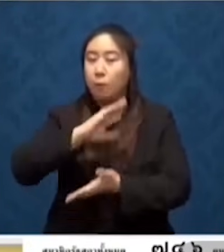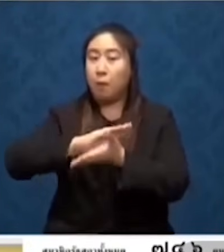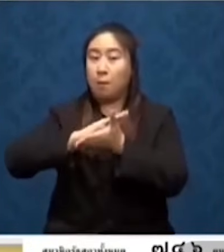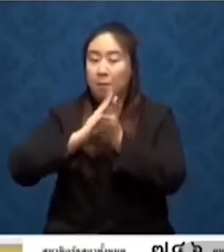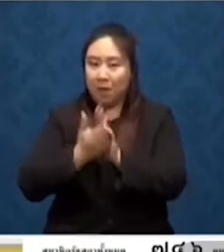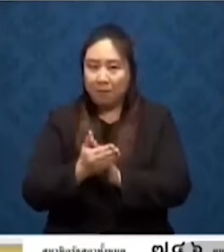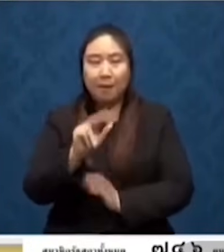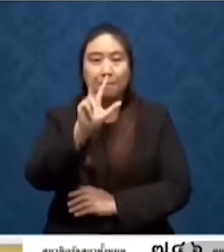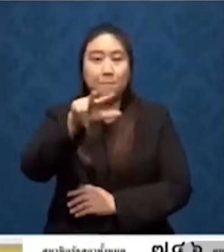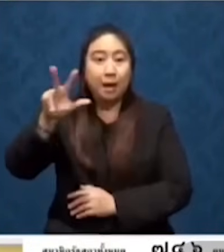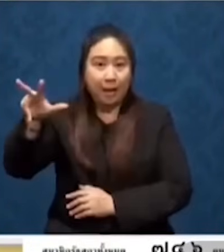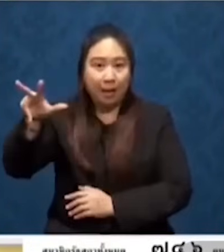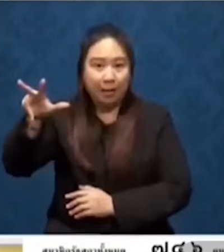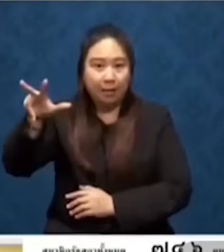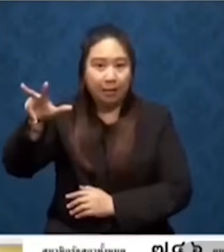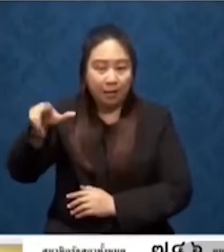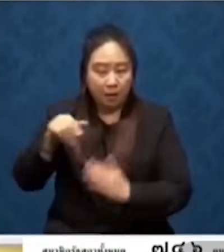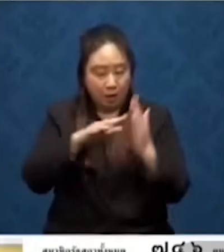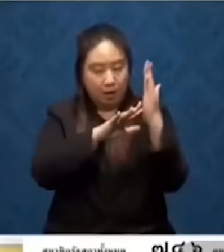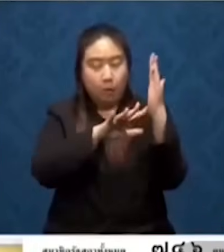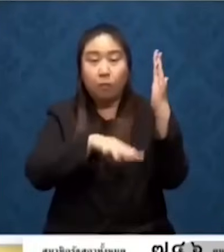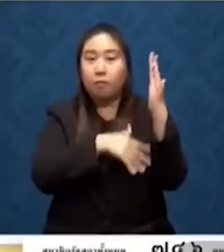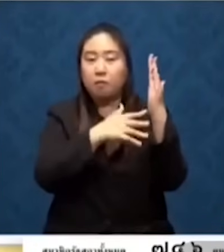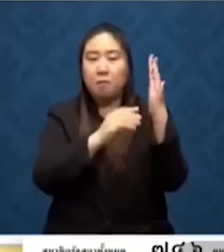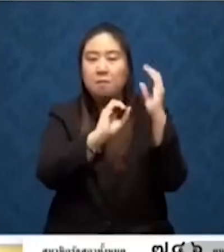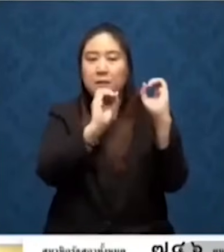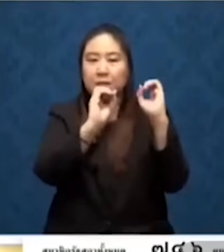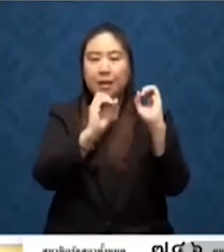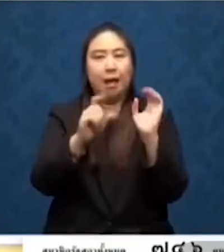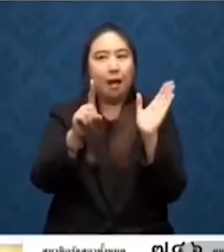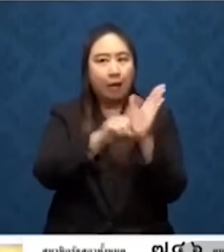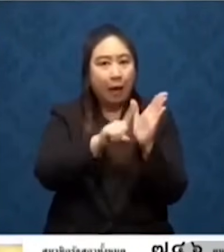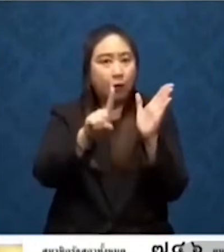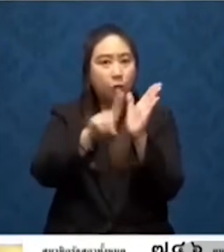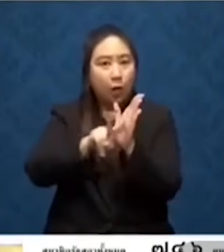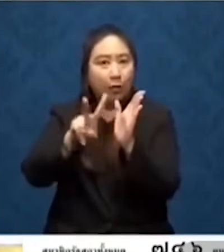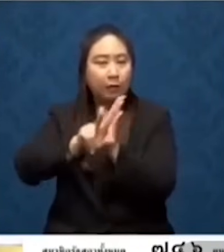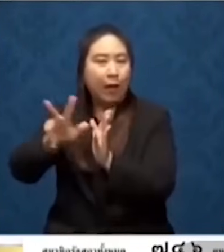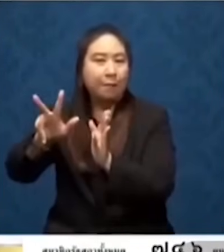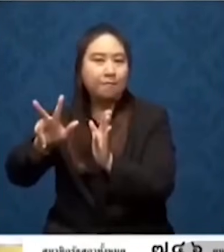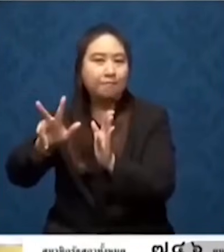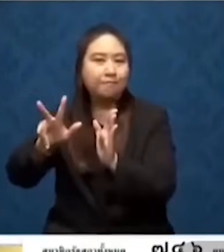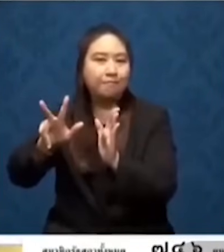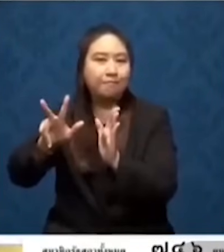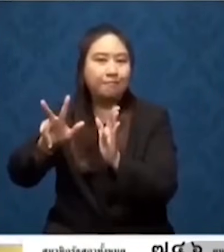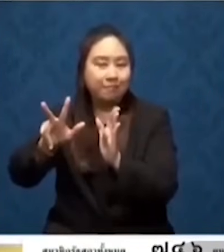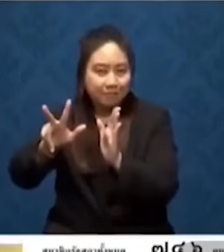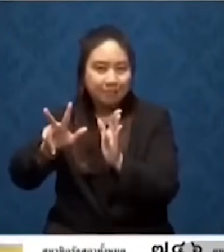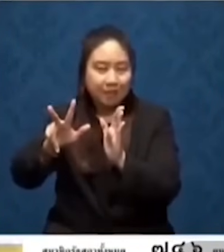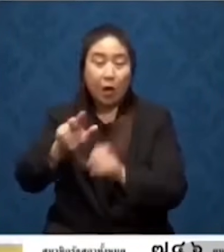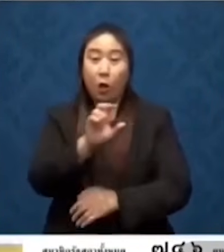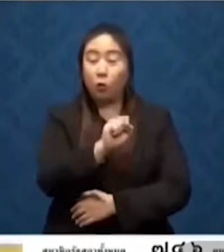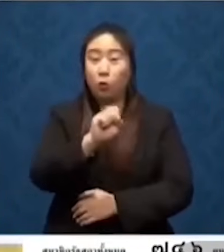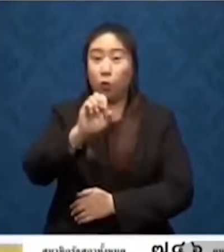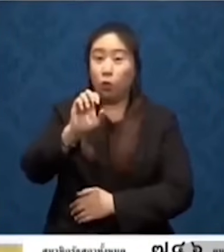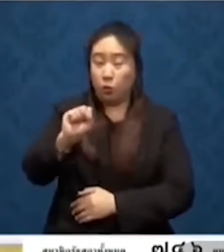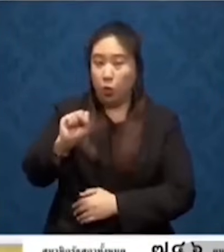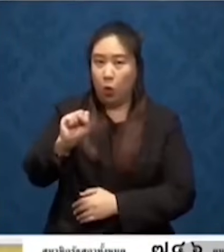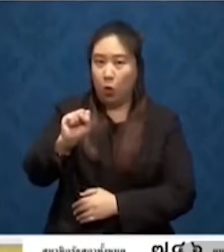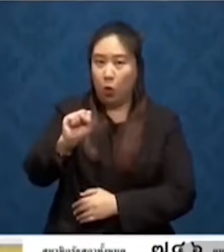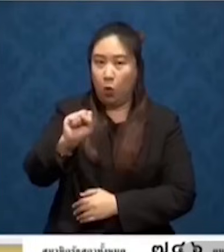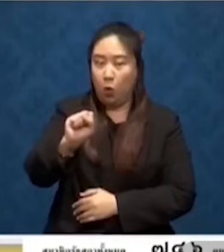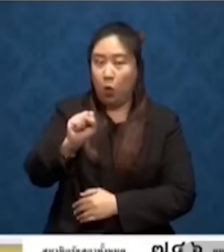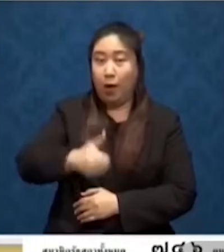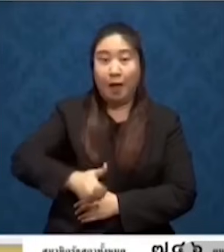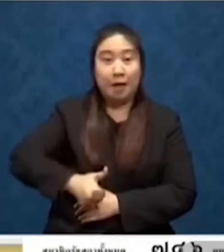ม่ได้เลยแม้แต่ท่านเดียวนะครับสามสมัยที่ผ่านมาท่านไม่ได้พูดแทนเลยแม้แต่ท่านเดียว